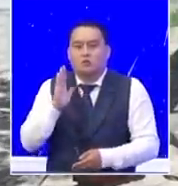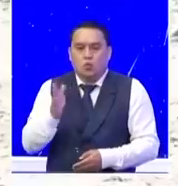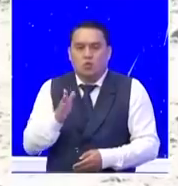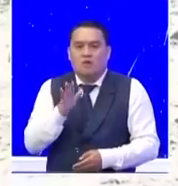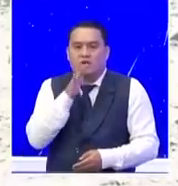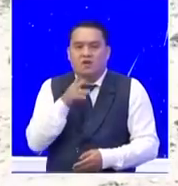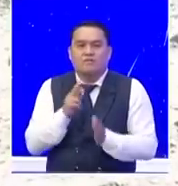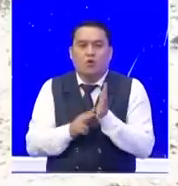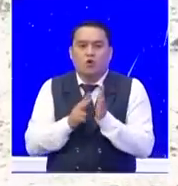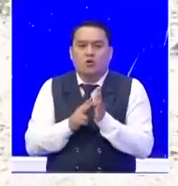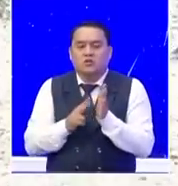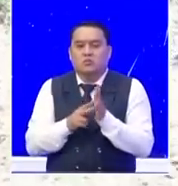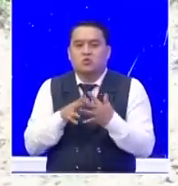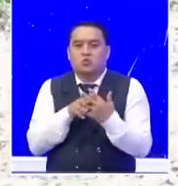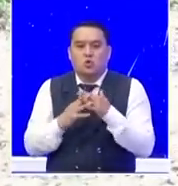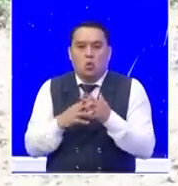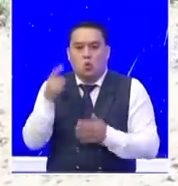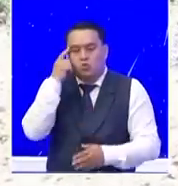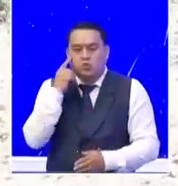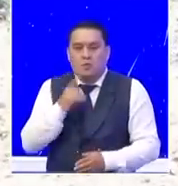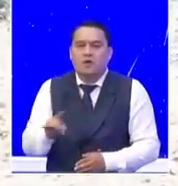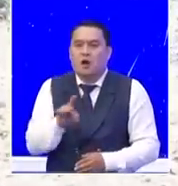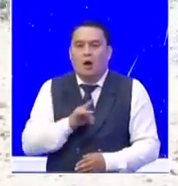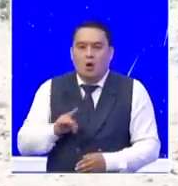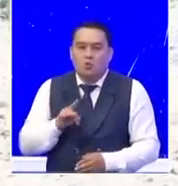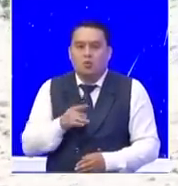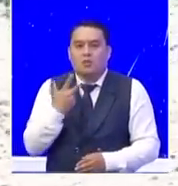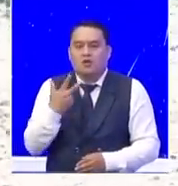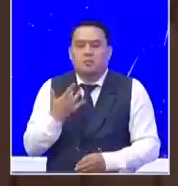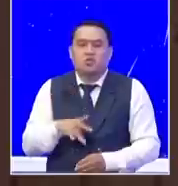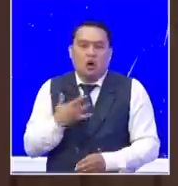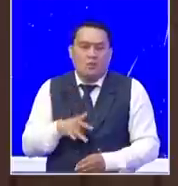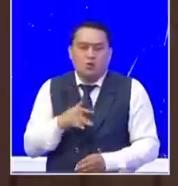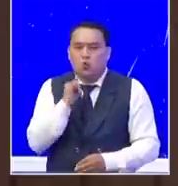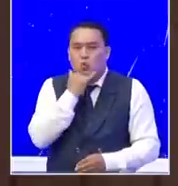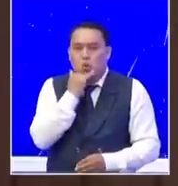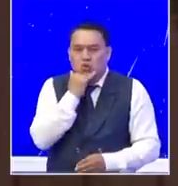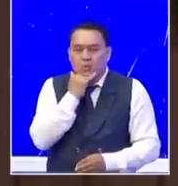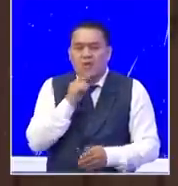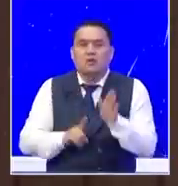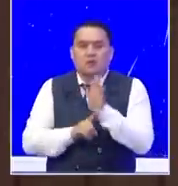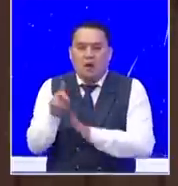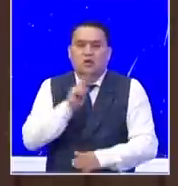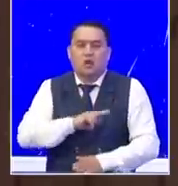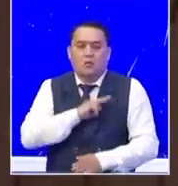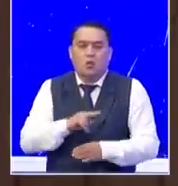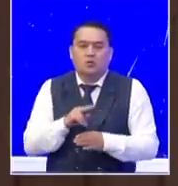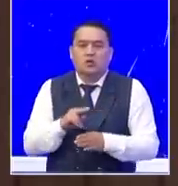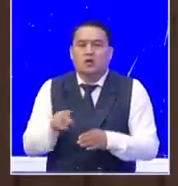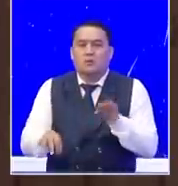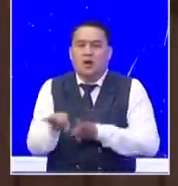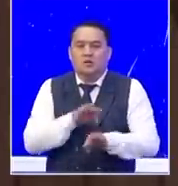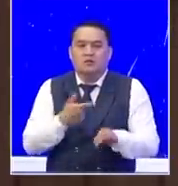время по 8 сел в Искельдинском и Коксусском районах и по 3 в Жамбылском и Уйгурском. Начаты работы по разработке ПСД